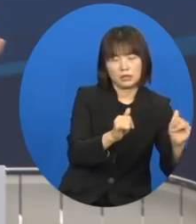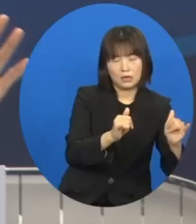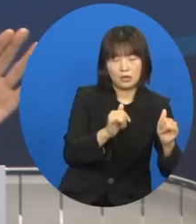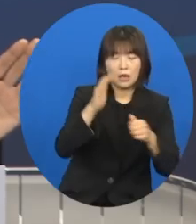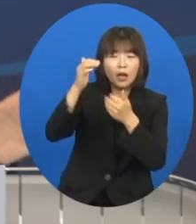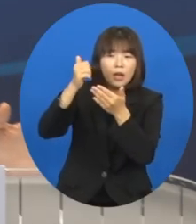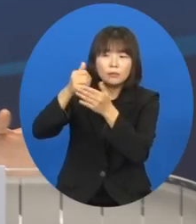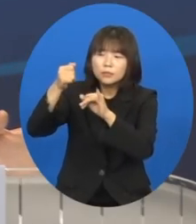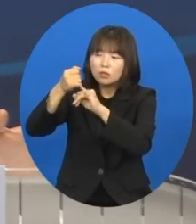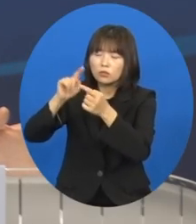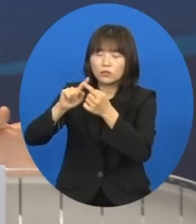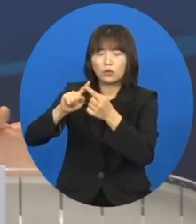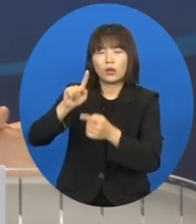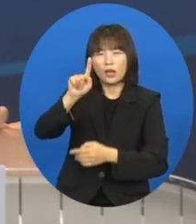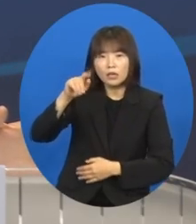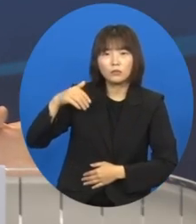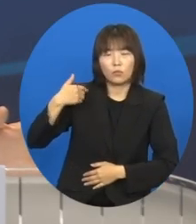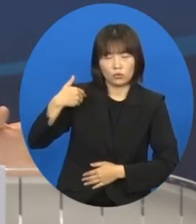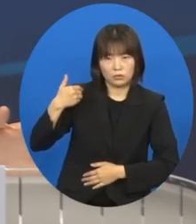못하는 완전 외인.